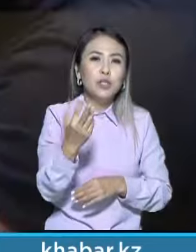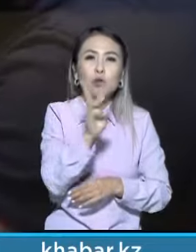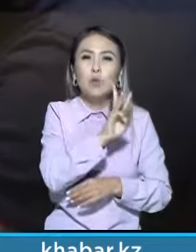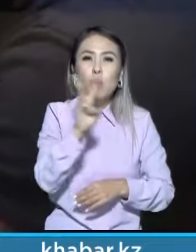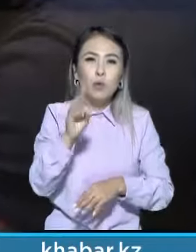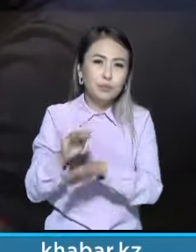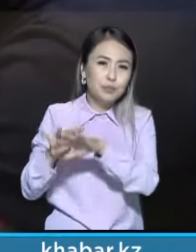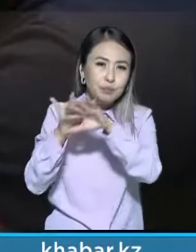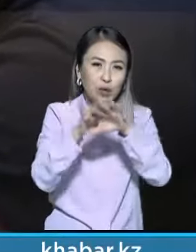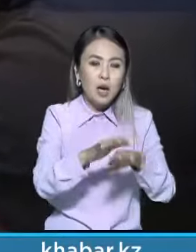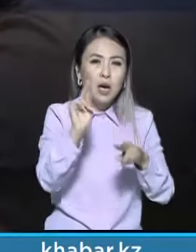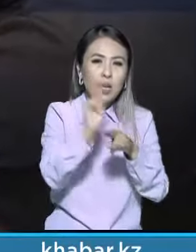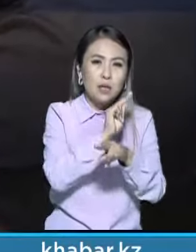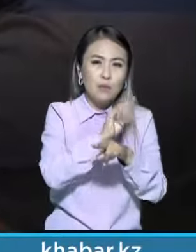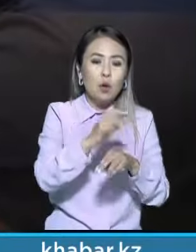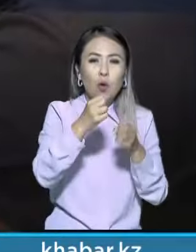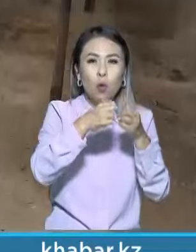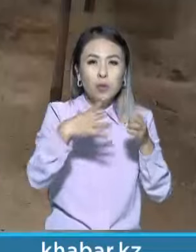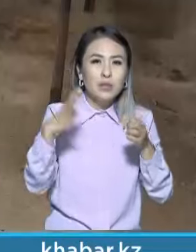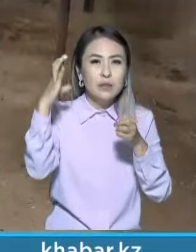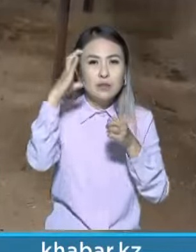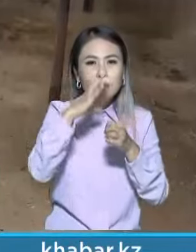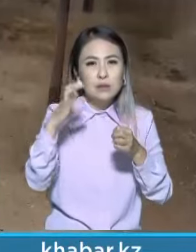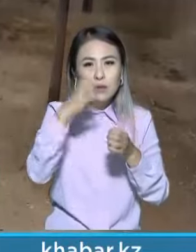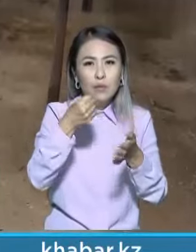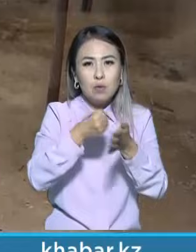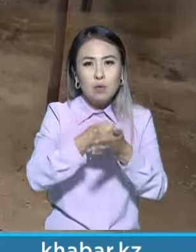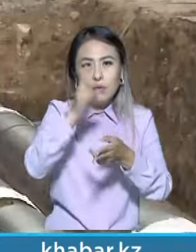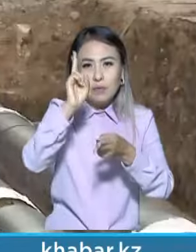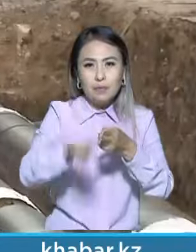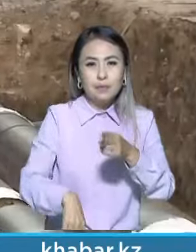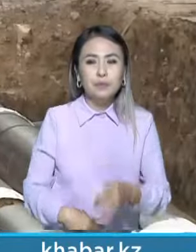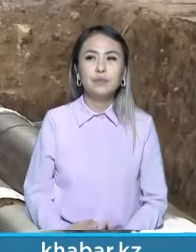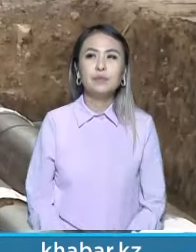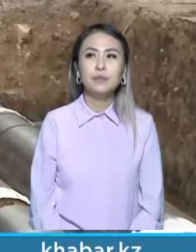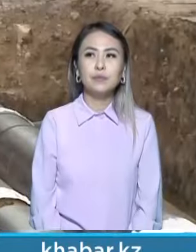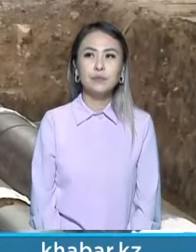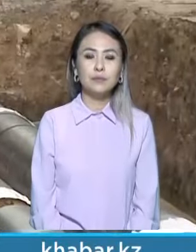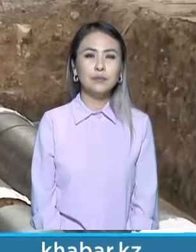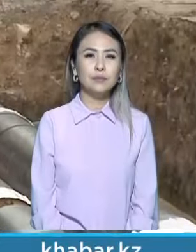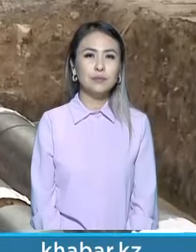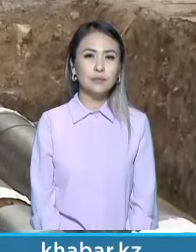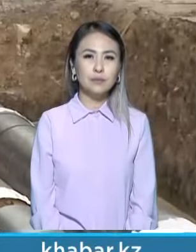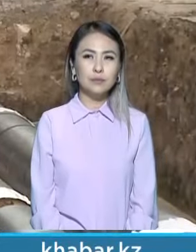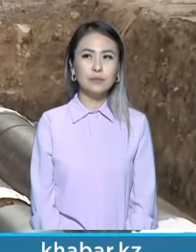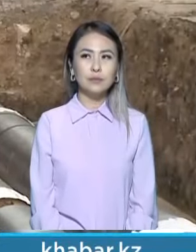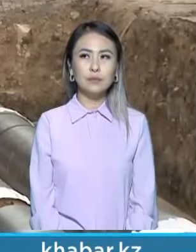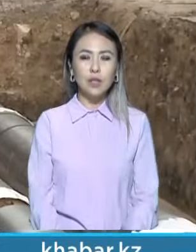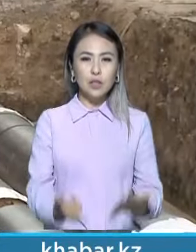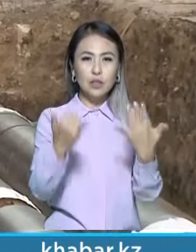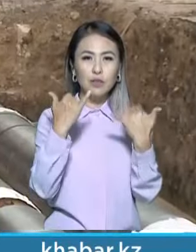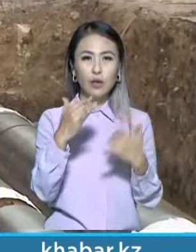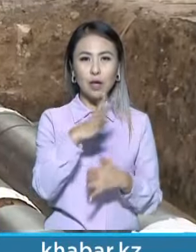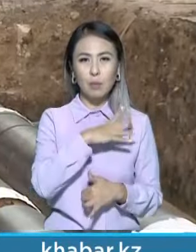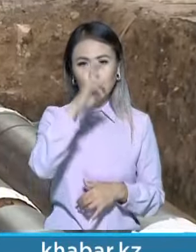бөлінген. Жөндеу 15 қыркүйекке дейін аяқталуға тиіс. На сегодняшний день также еще из резерва. Бүгінгі таңда